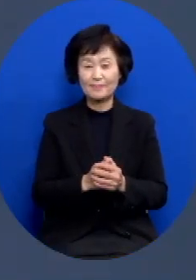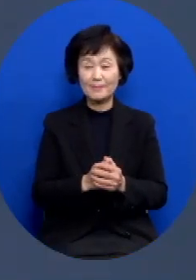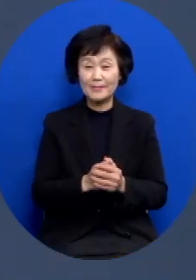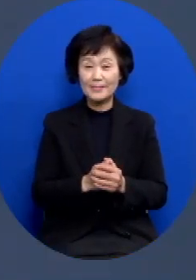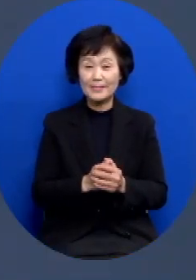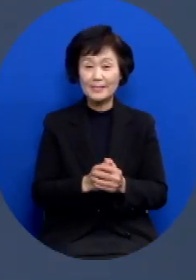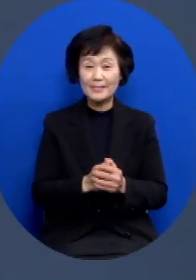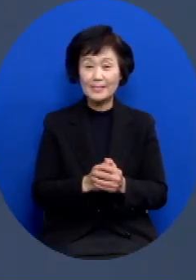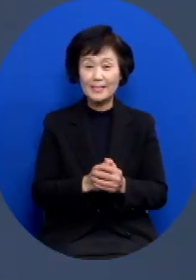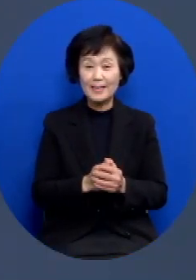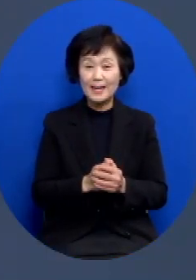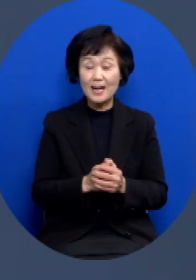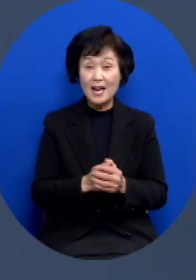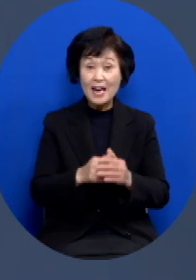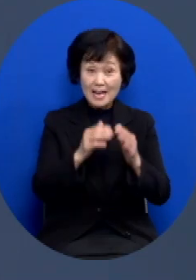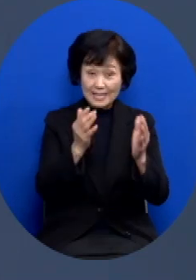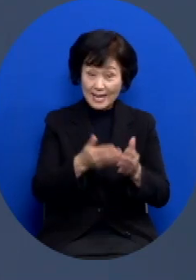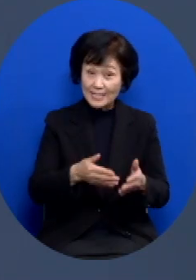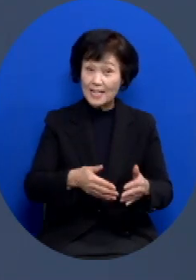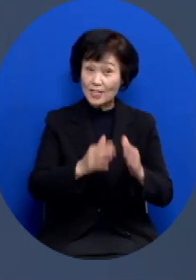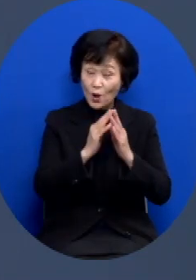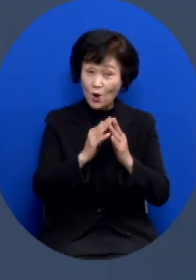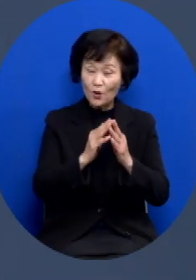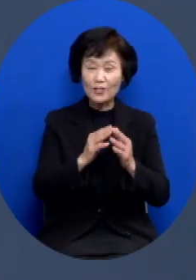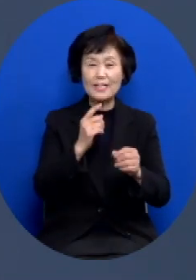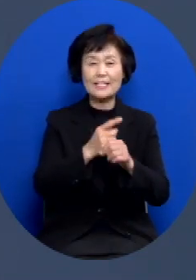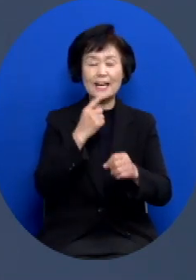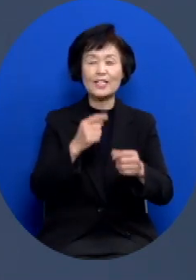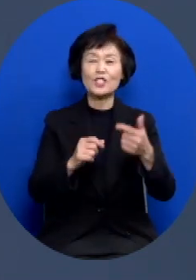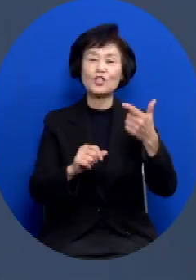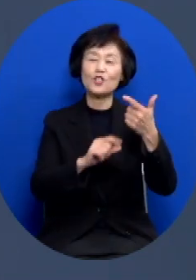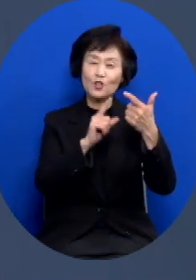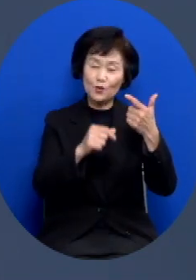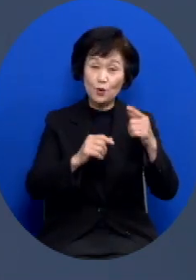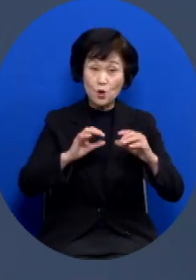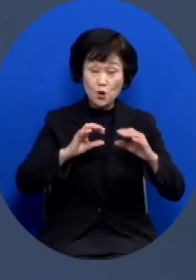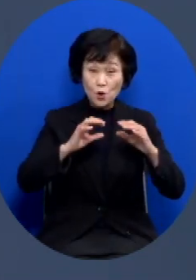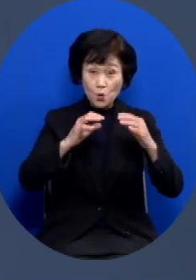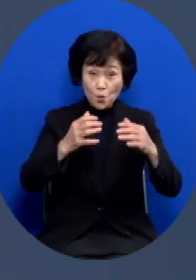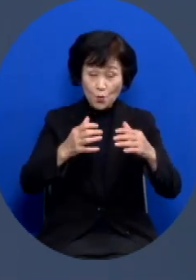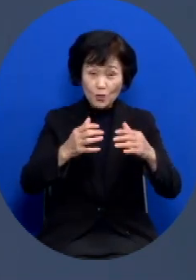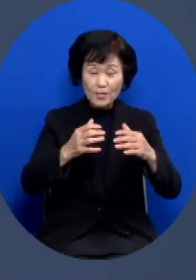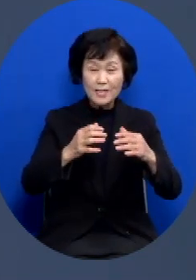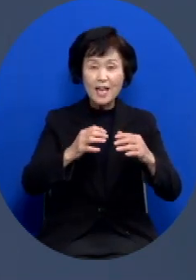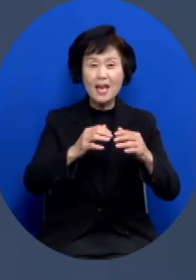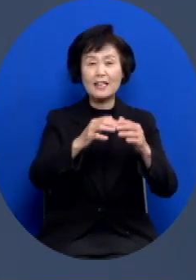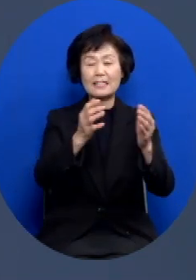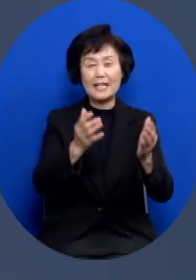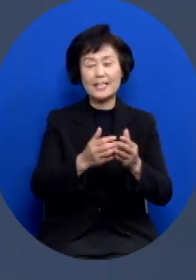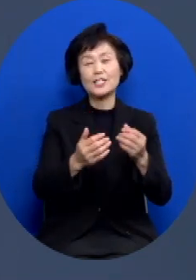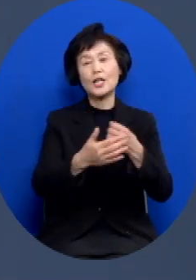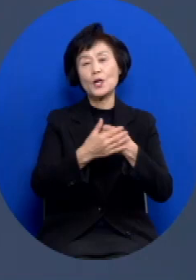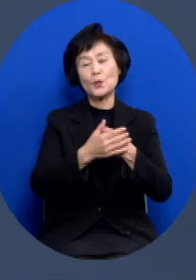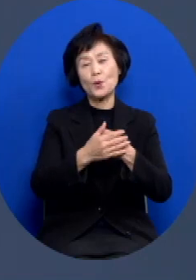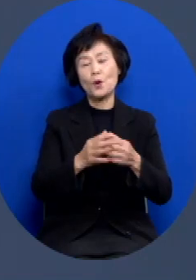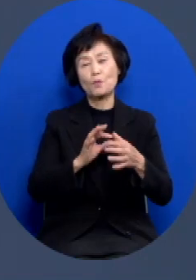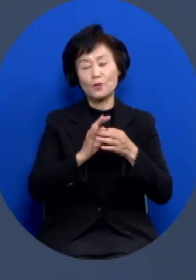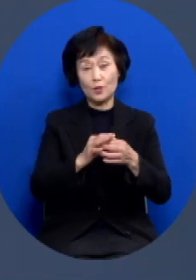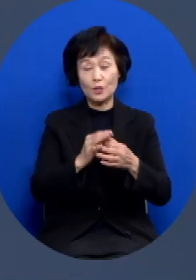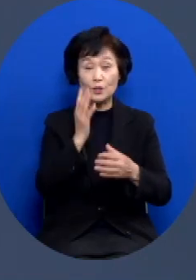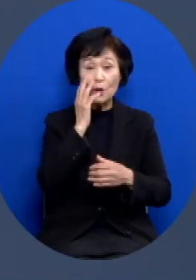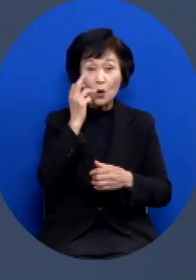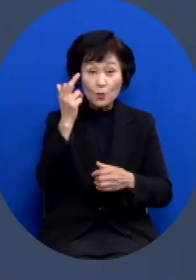홀리웨이브 무브먼트가 시작된 것은 작년 6월에 국제 코스타에 도움으로 울산지역 8개의